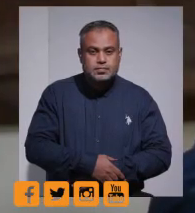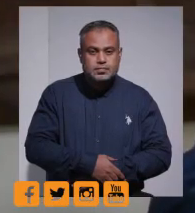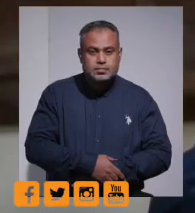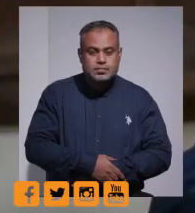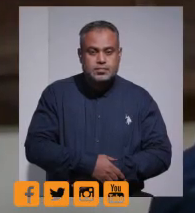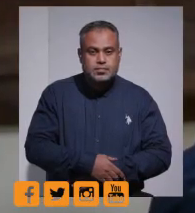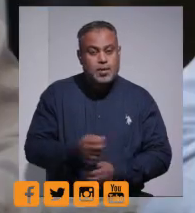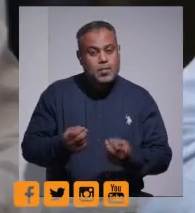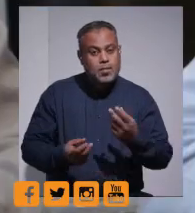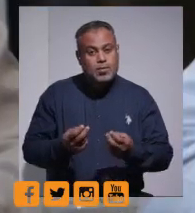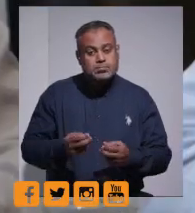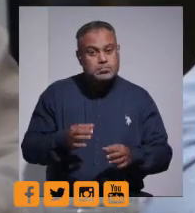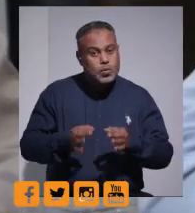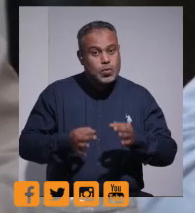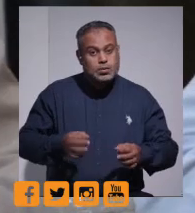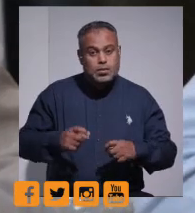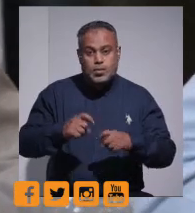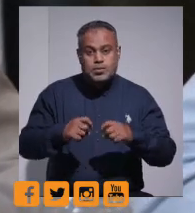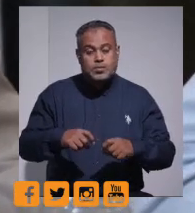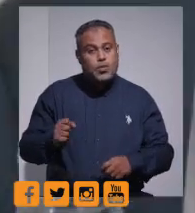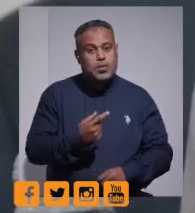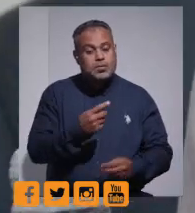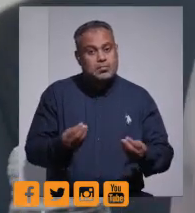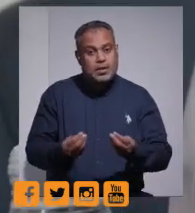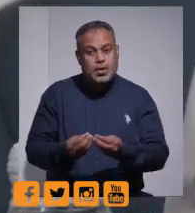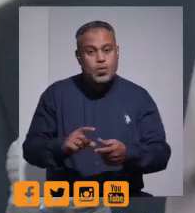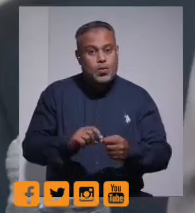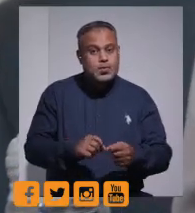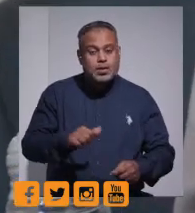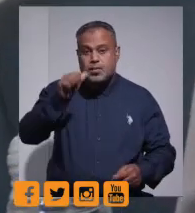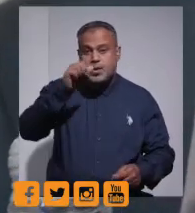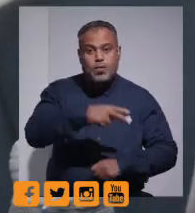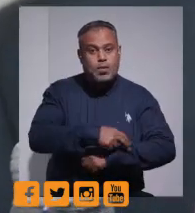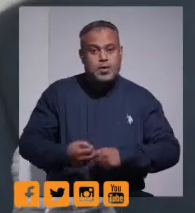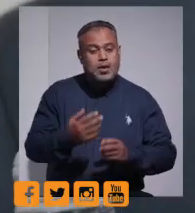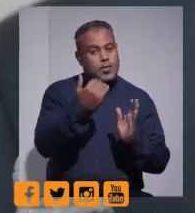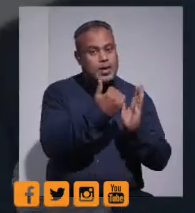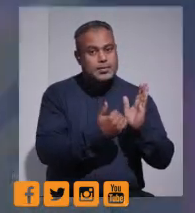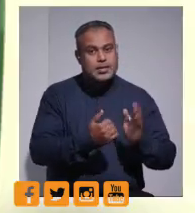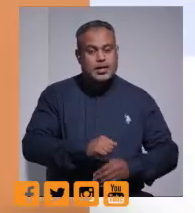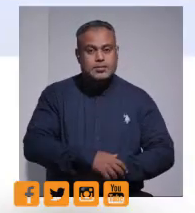مناقشه خطط المؤسسات والوحدات التابعه لوزاره المياه والبيئه وبرامجها